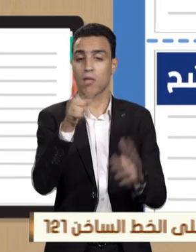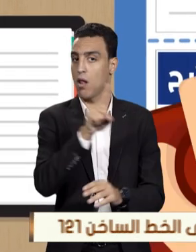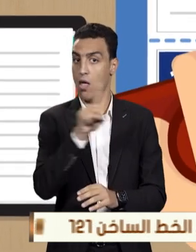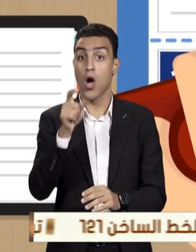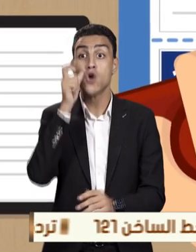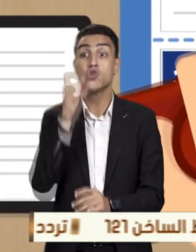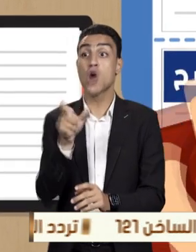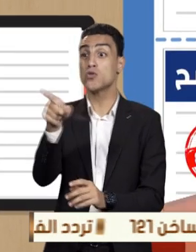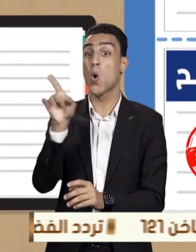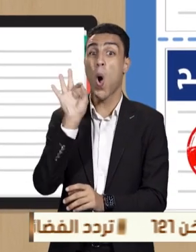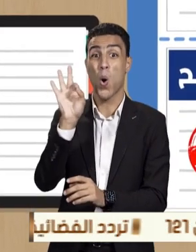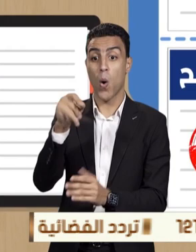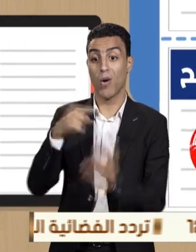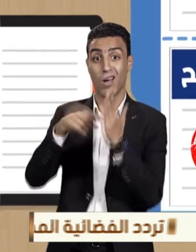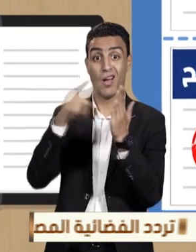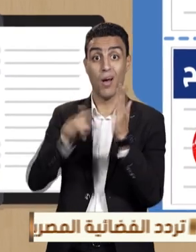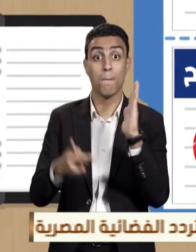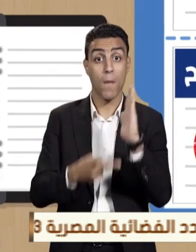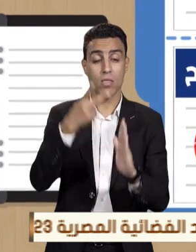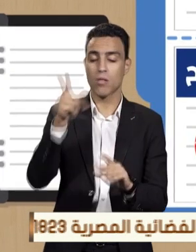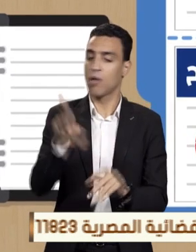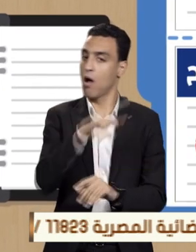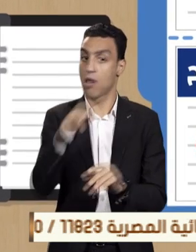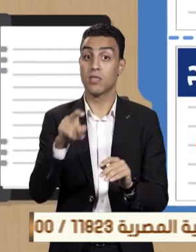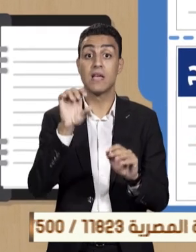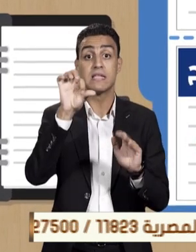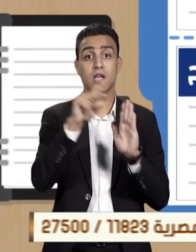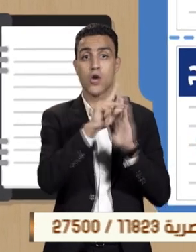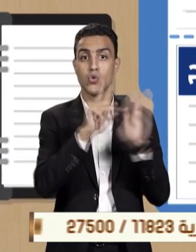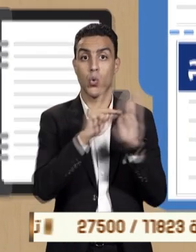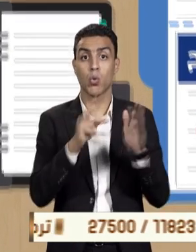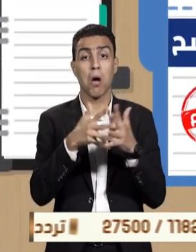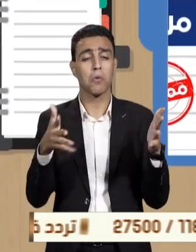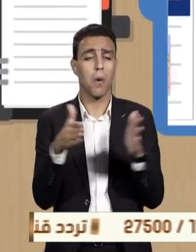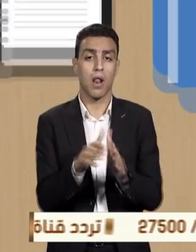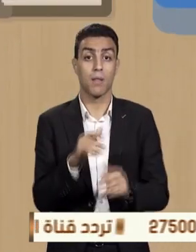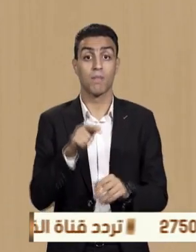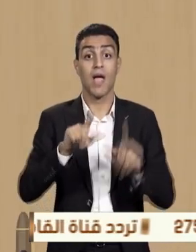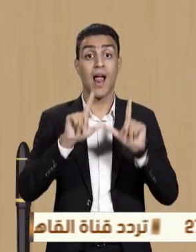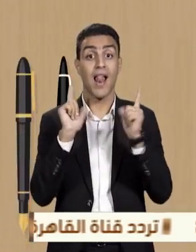إنك تؤيد نفس المرشح أكتر من مرة. هما 9 شروط، لا أكتر